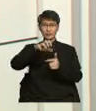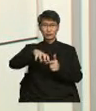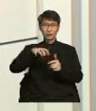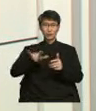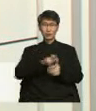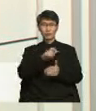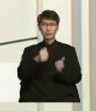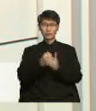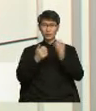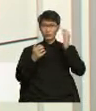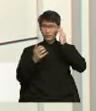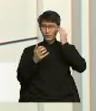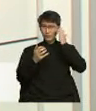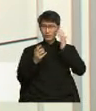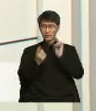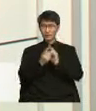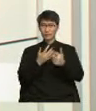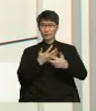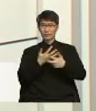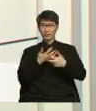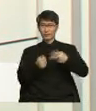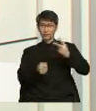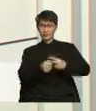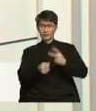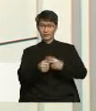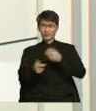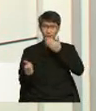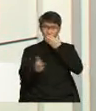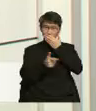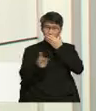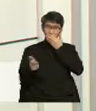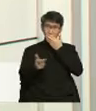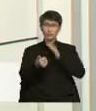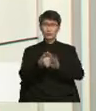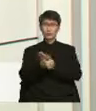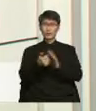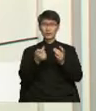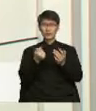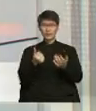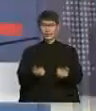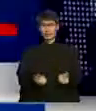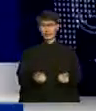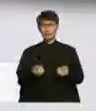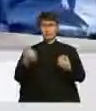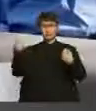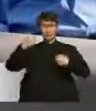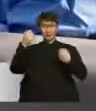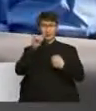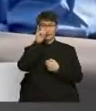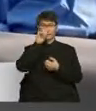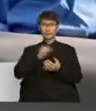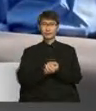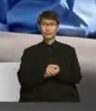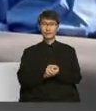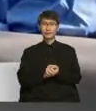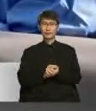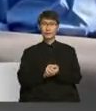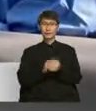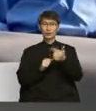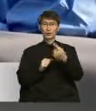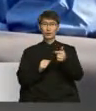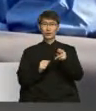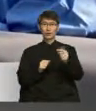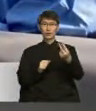강남구에서 코로나19로 고생하고 있는 의료진과 방역 요원에게 위로를 전하기 위한 작은 콘서트가 마련됐습니다.